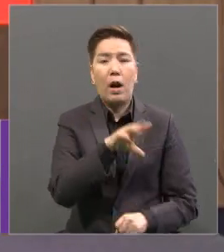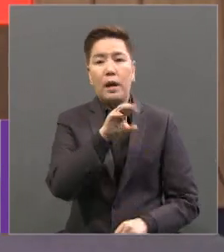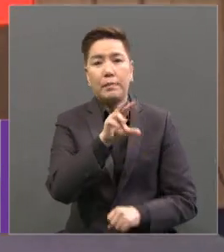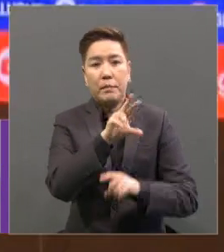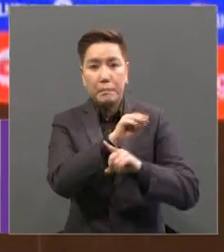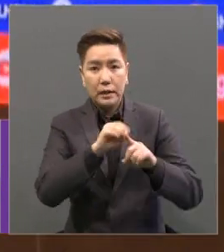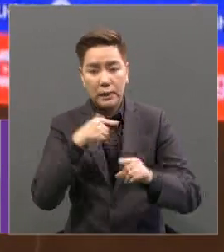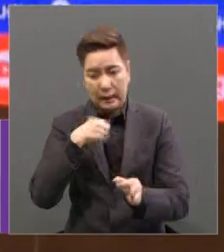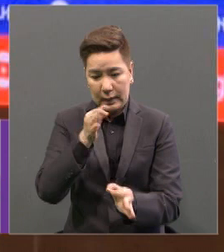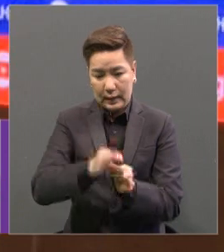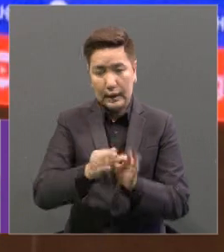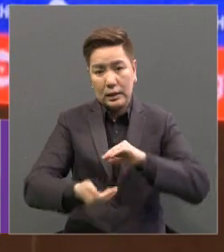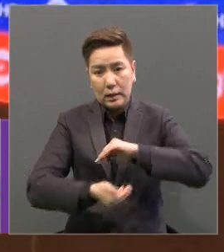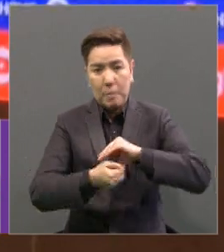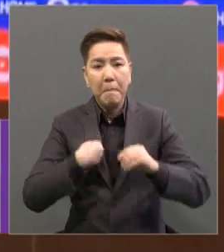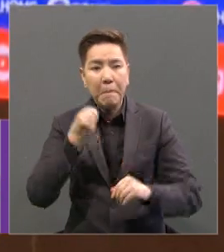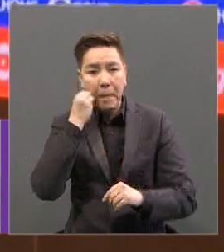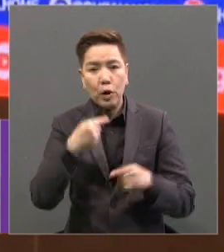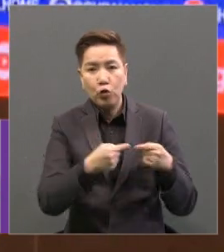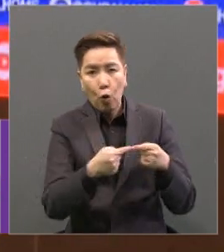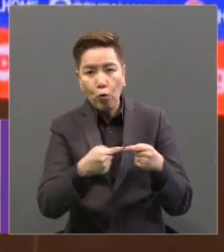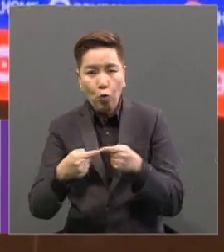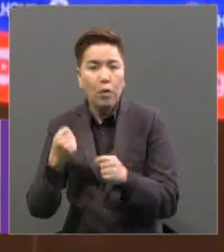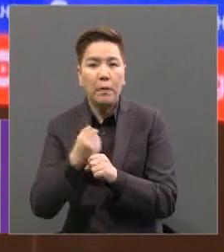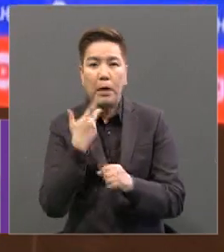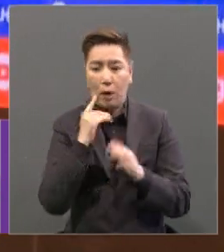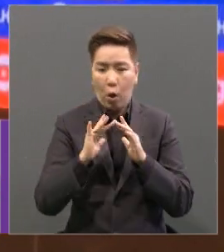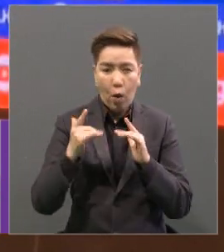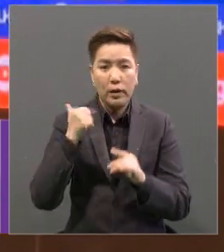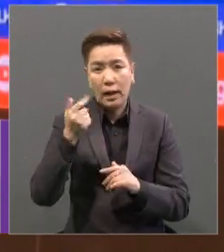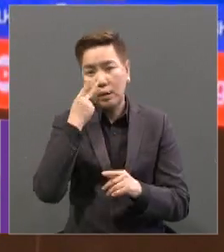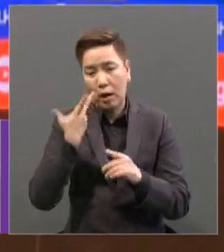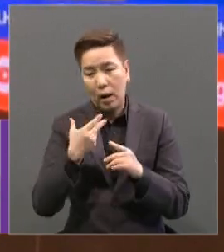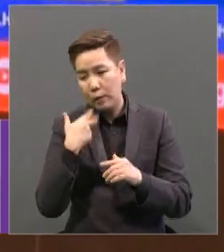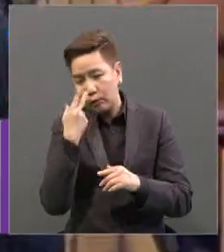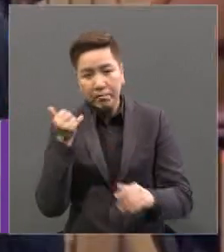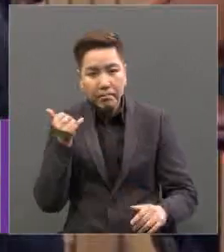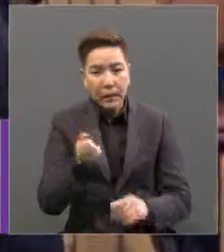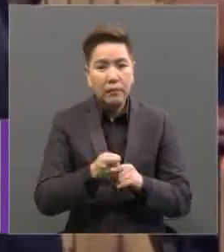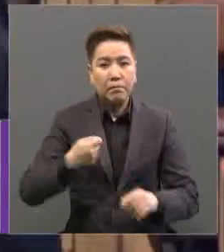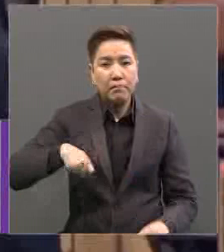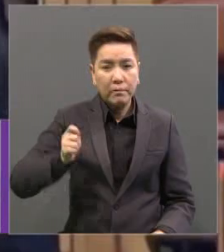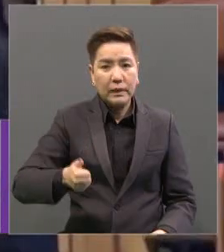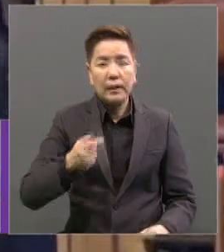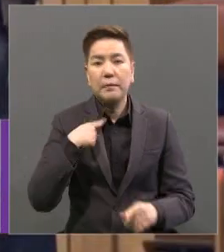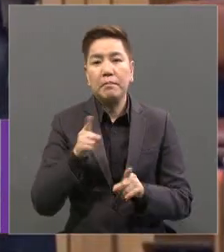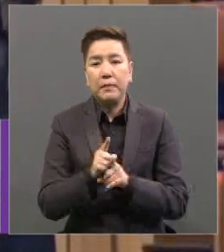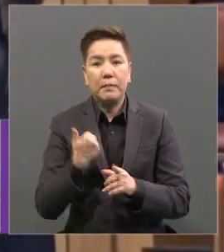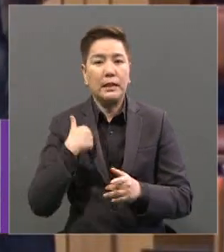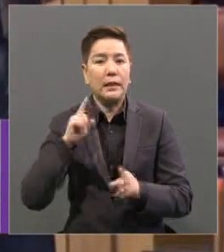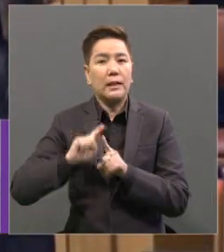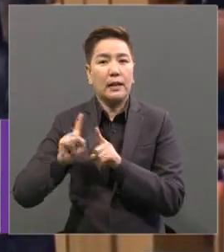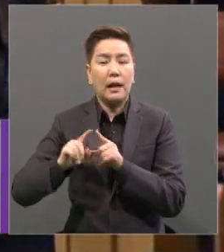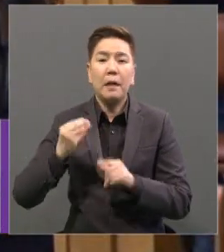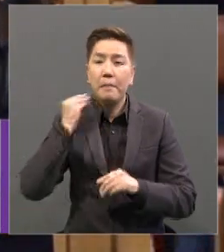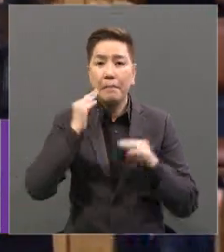เนื่องจากธอสมีการจัดงานประมูลต่อเนื่องนะครับทั้งแบบออนไลน์และออฟไลน์ขณะเดียวกันยังมีมาตรการกระตุ้นจากภาค